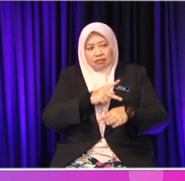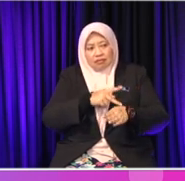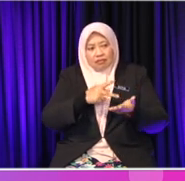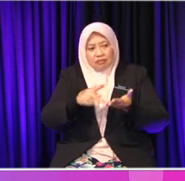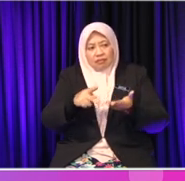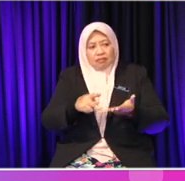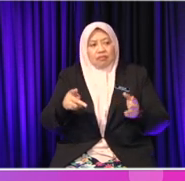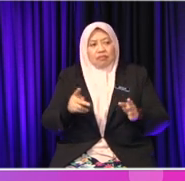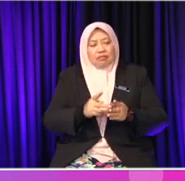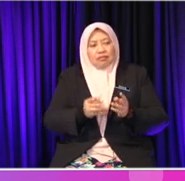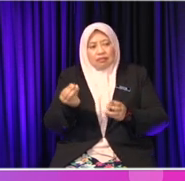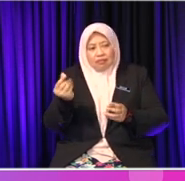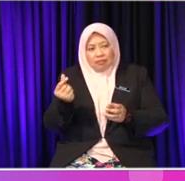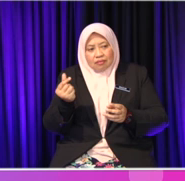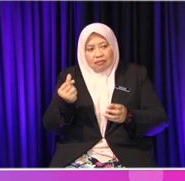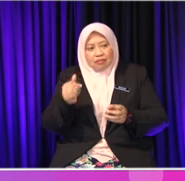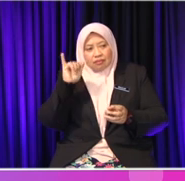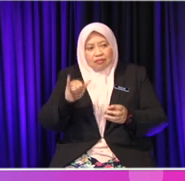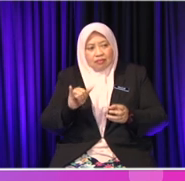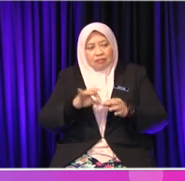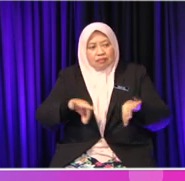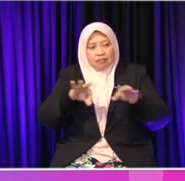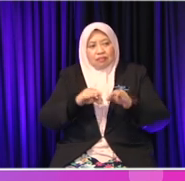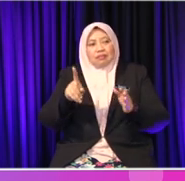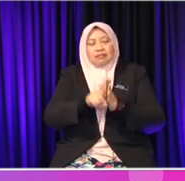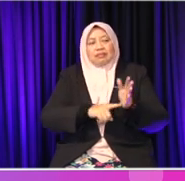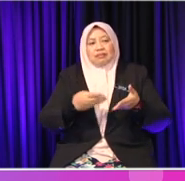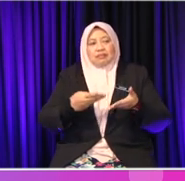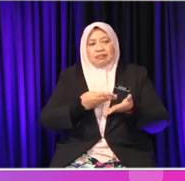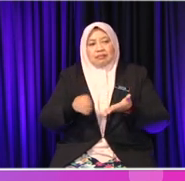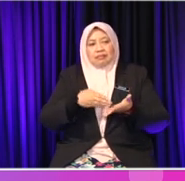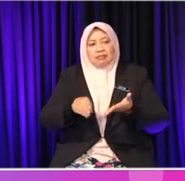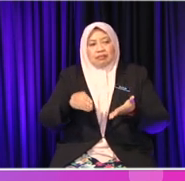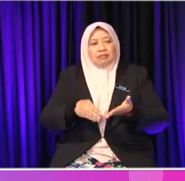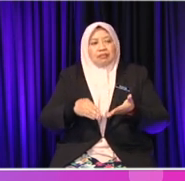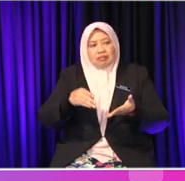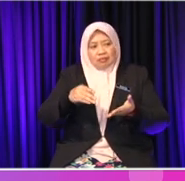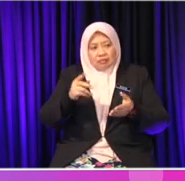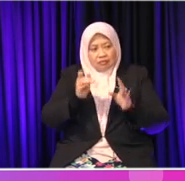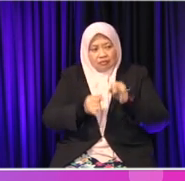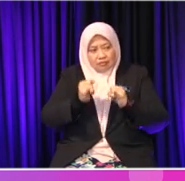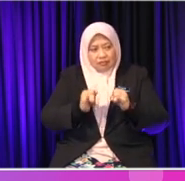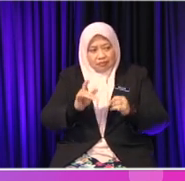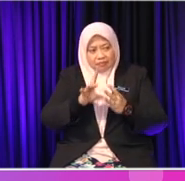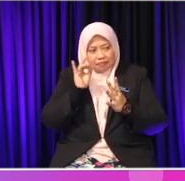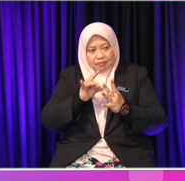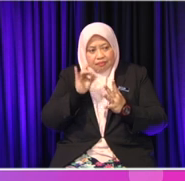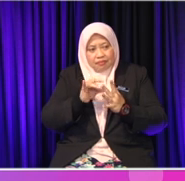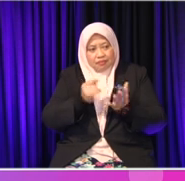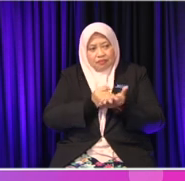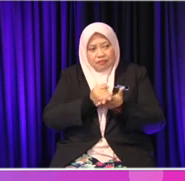dia memilih instrumen pihak ketiga Saya telah membincangkan tentang tiga